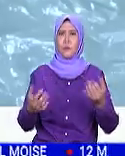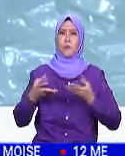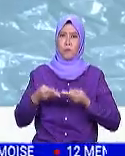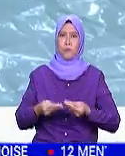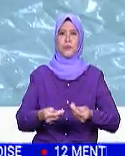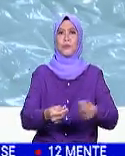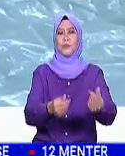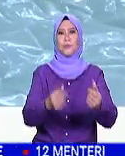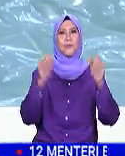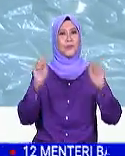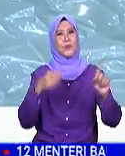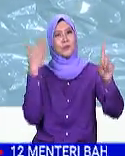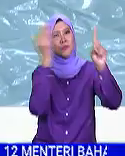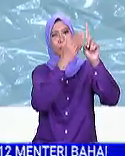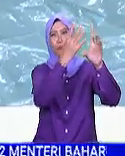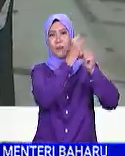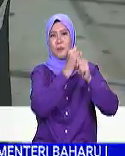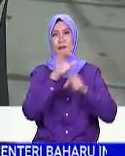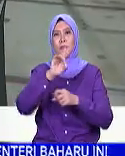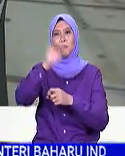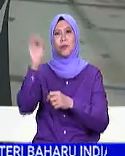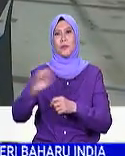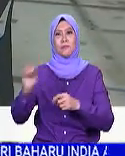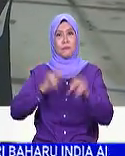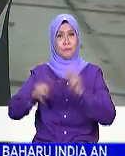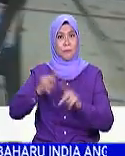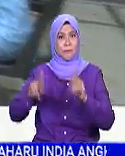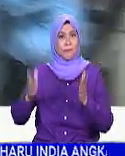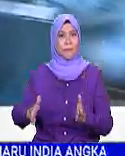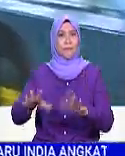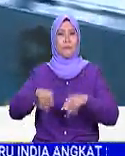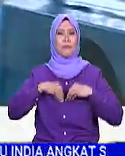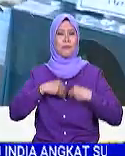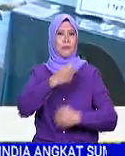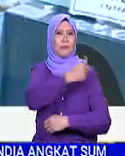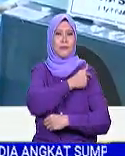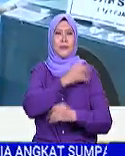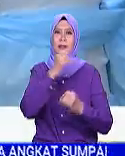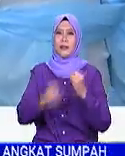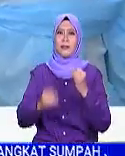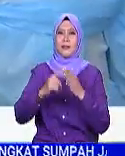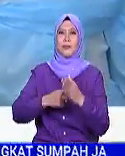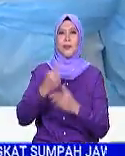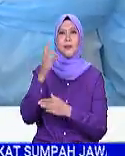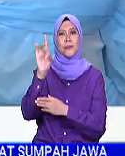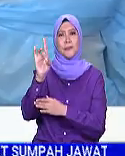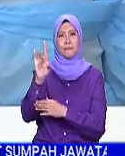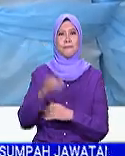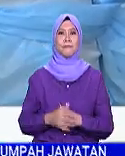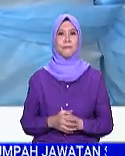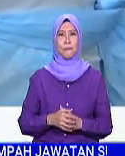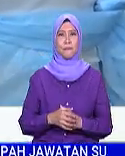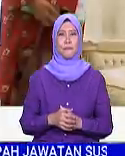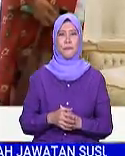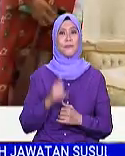berjalan lancar akan dapat mencapai sasaran 80 ratus penduduknya menerima Baekhyun menjelang Penghujung bulan ogos nanti